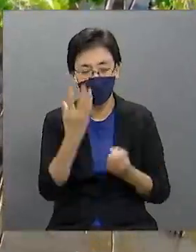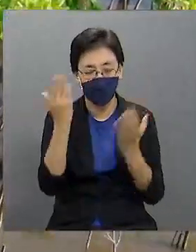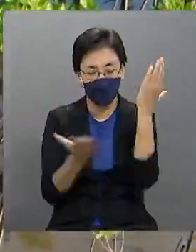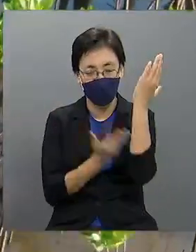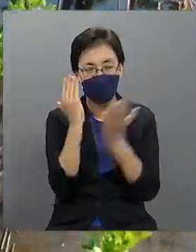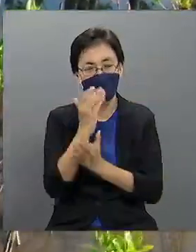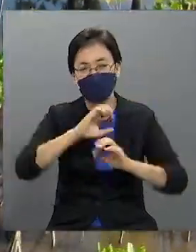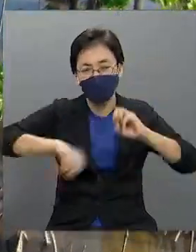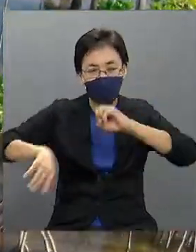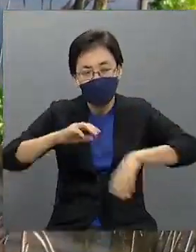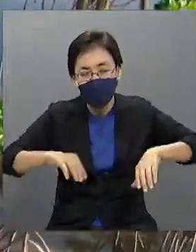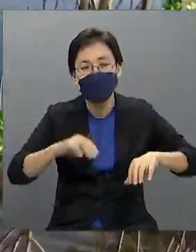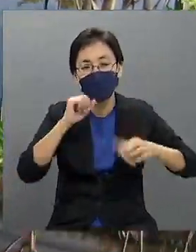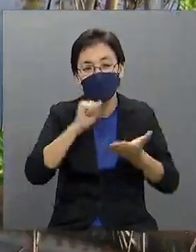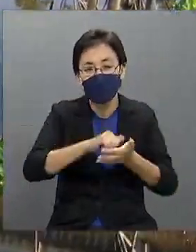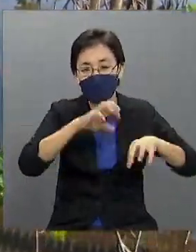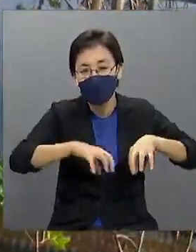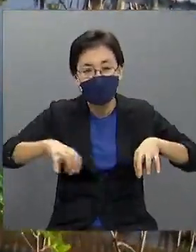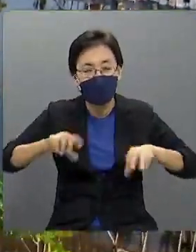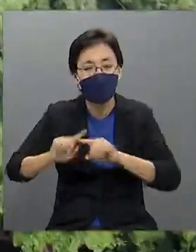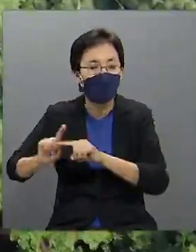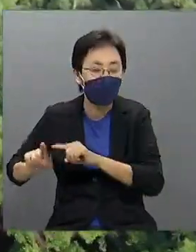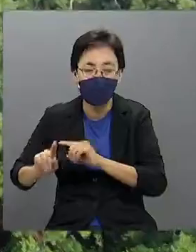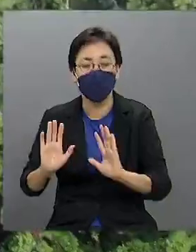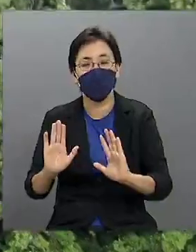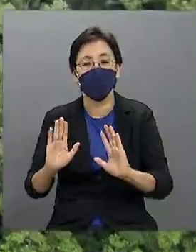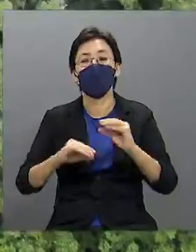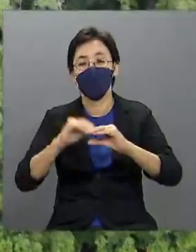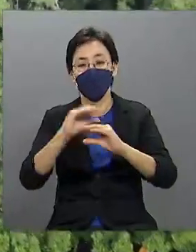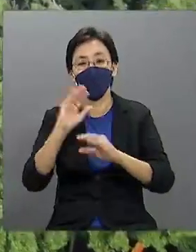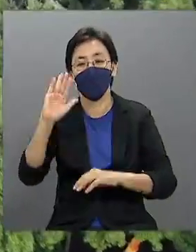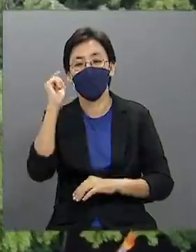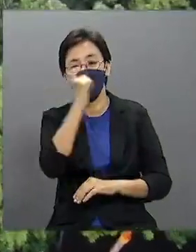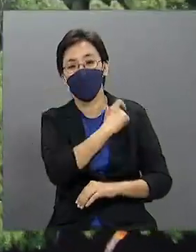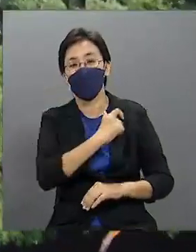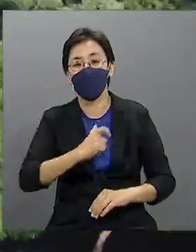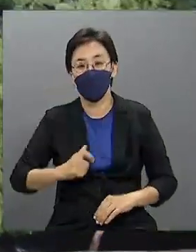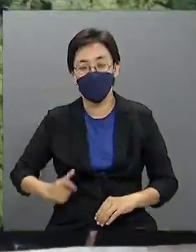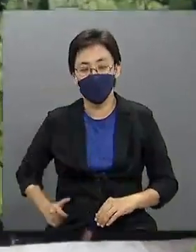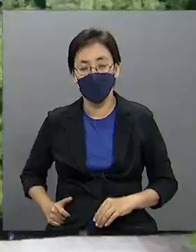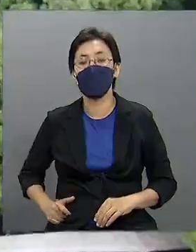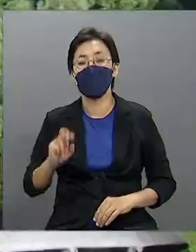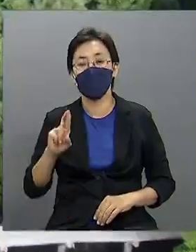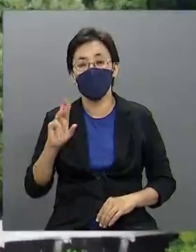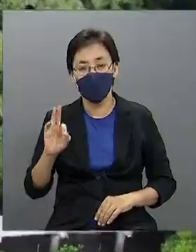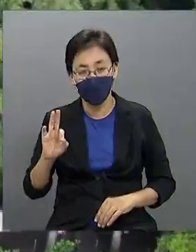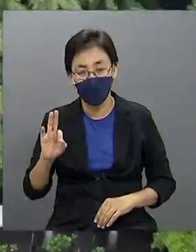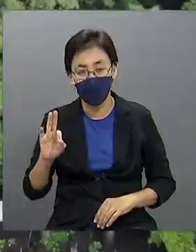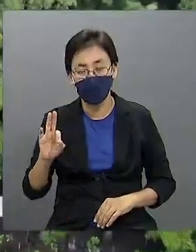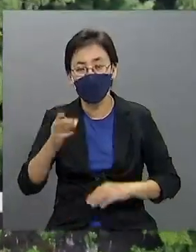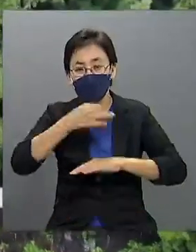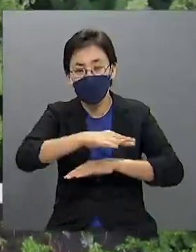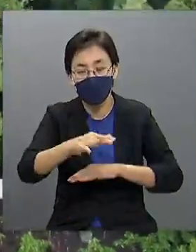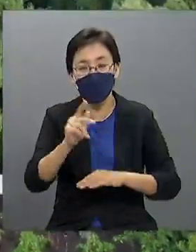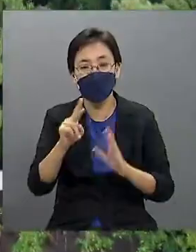เยอะๆ ไปหมดก็เลยมโครการร blo r t ที่อ่าว fulfillment เป็นสรร LOOKเพื่อให